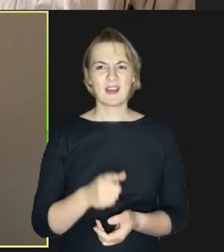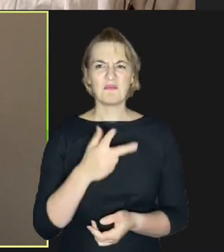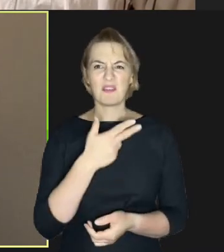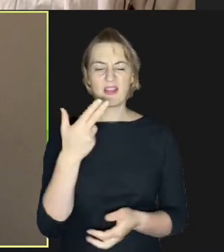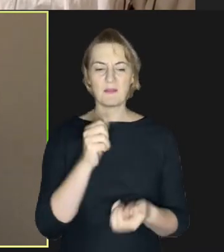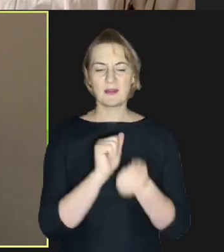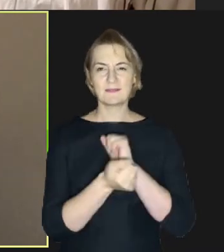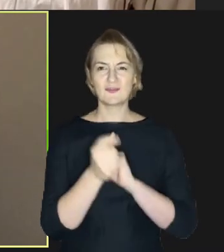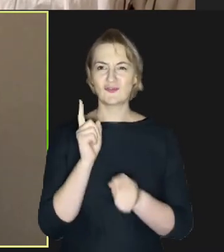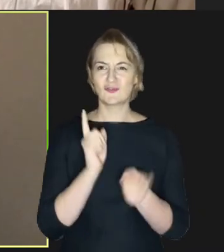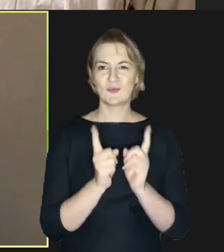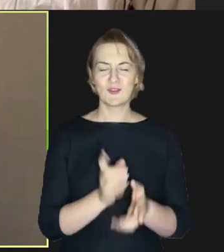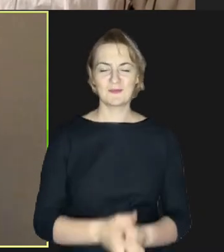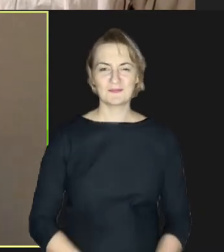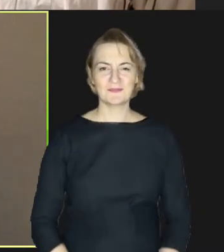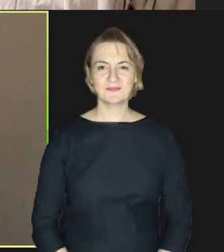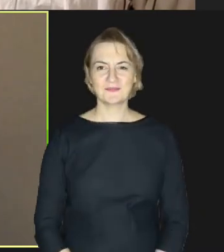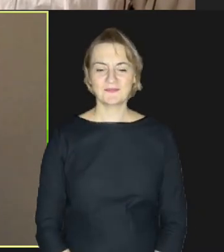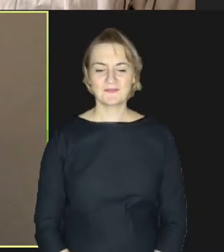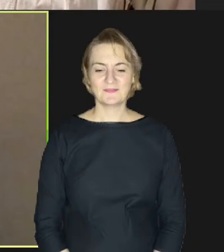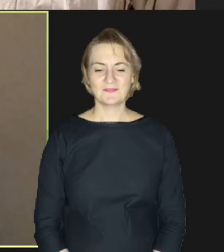temat.